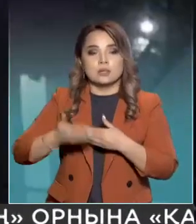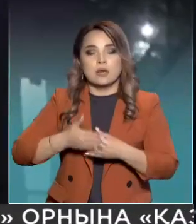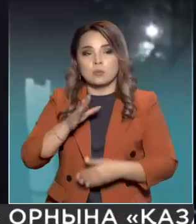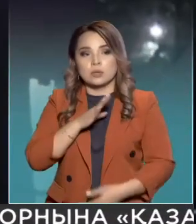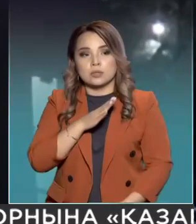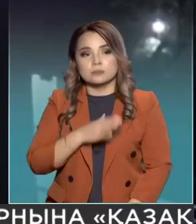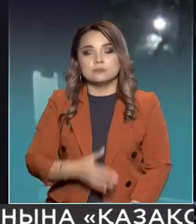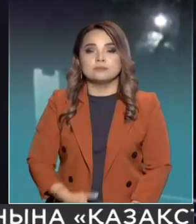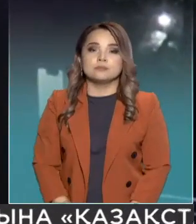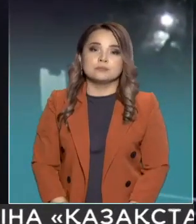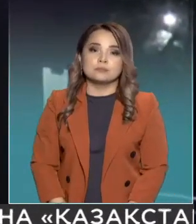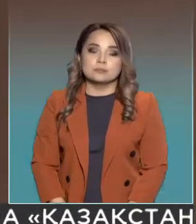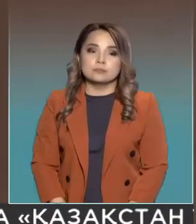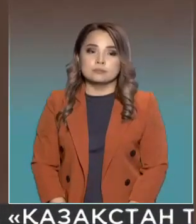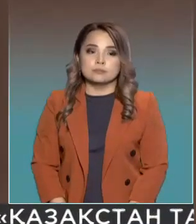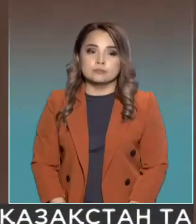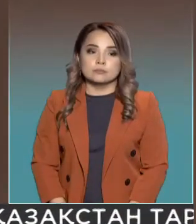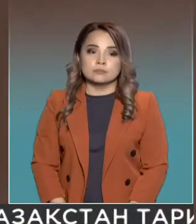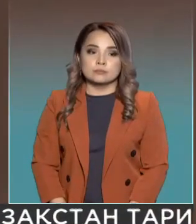тартылған.